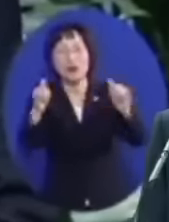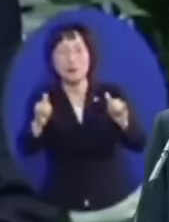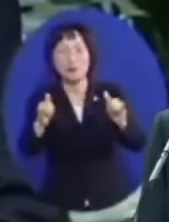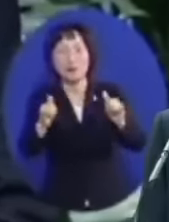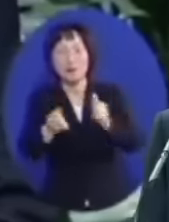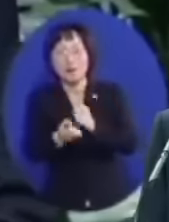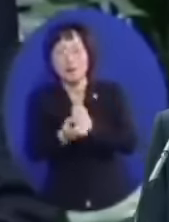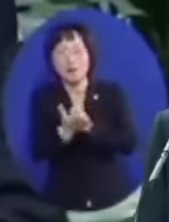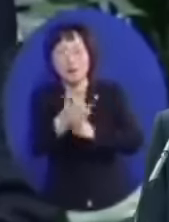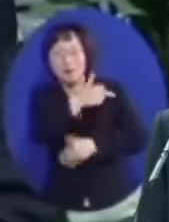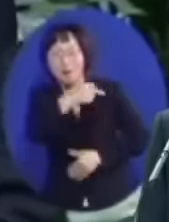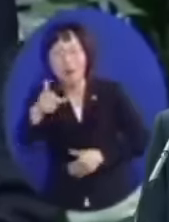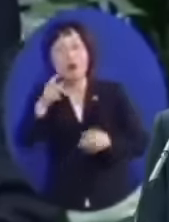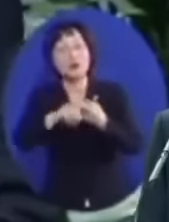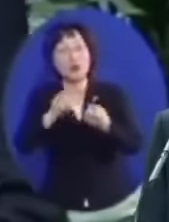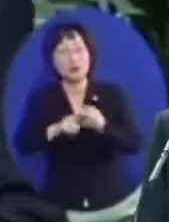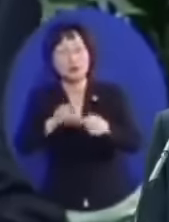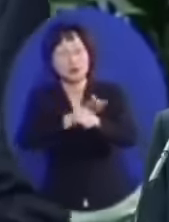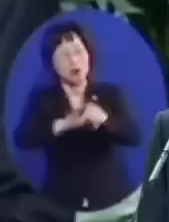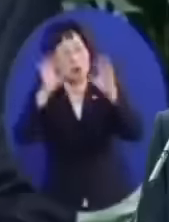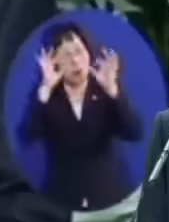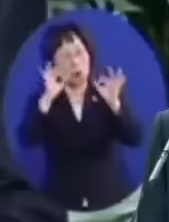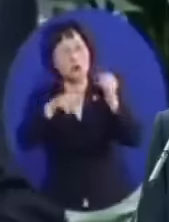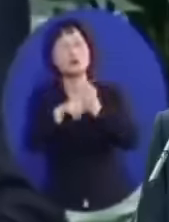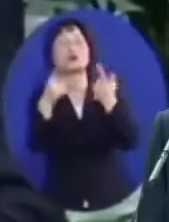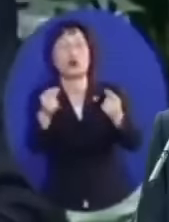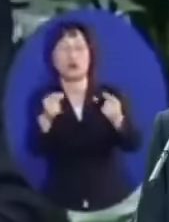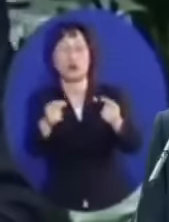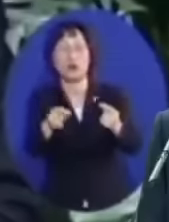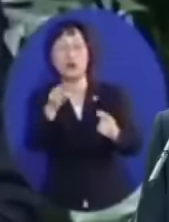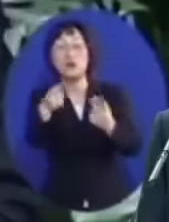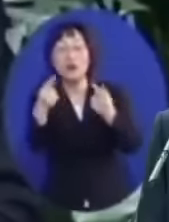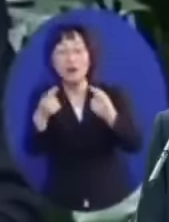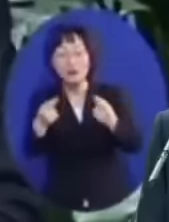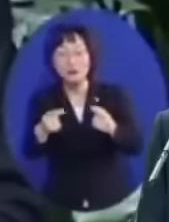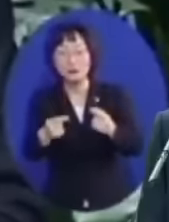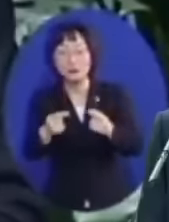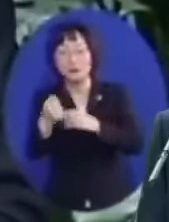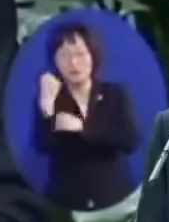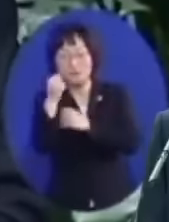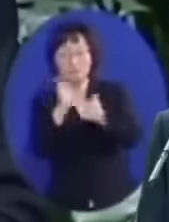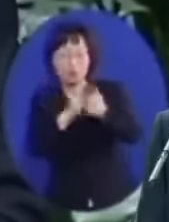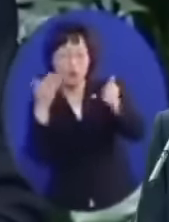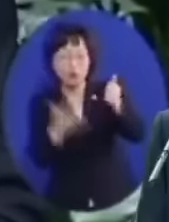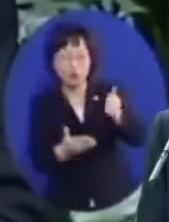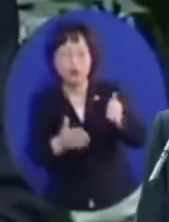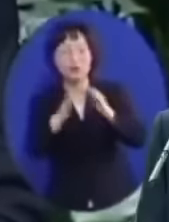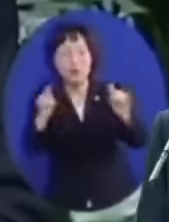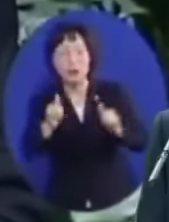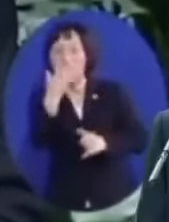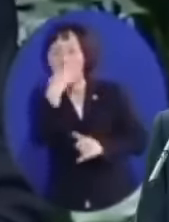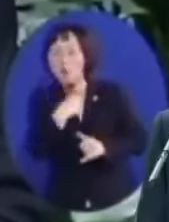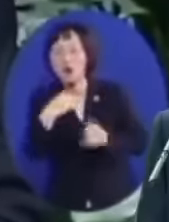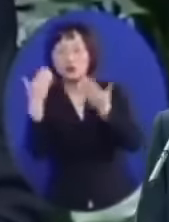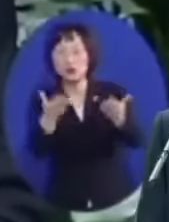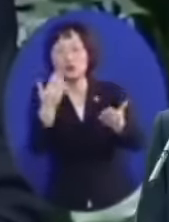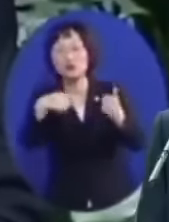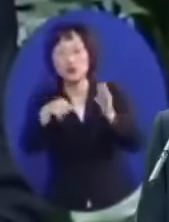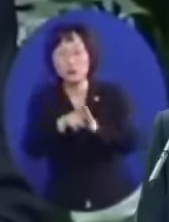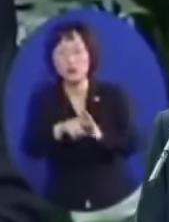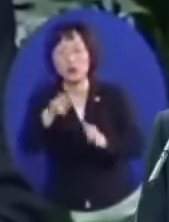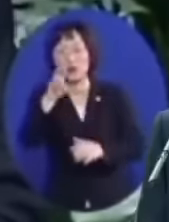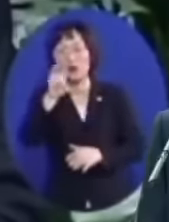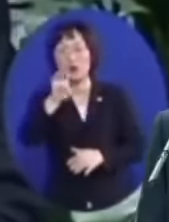어느 정도 큰가를 잘 보여줍니다. 이와 같이 격려가 사람들에게 미치는 효과를 교육학에서는 피그말리온 효과라고